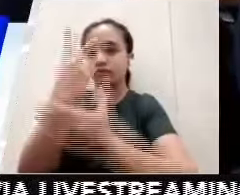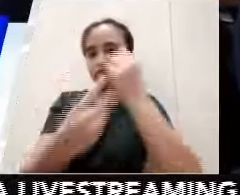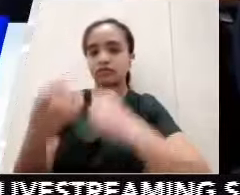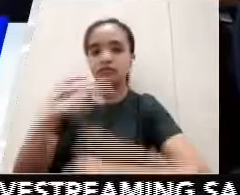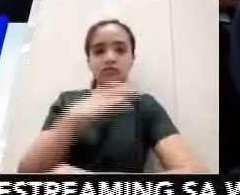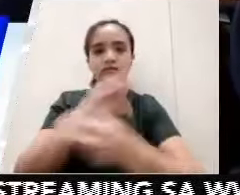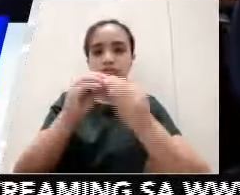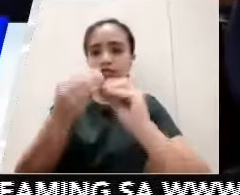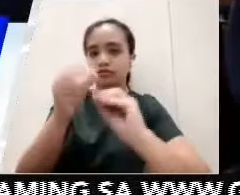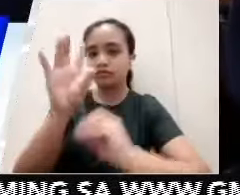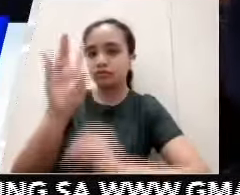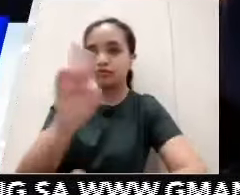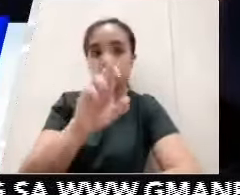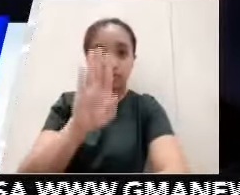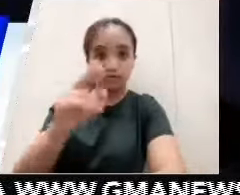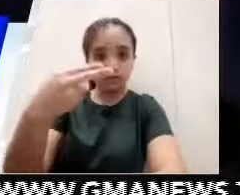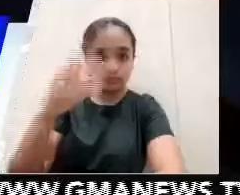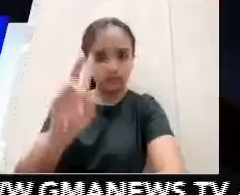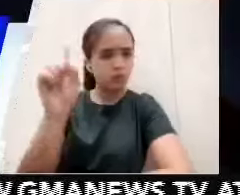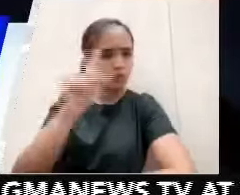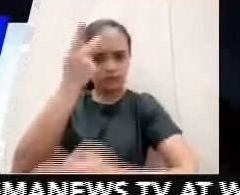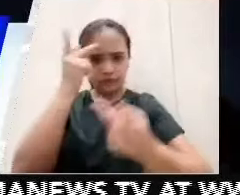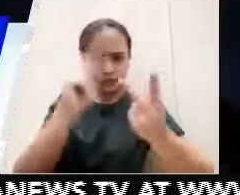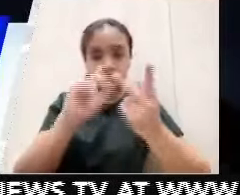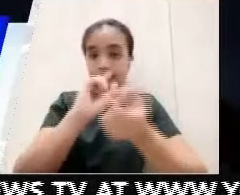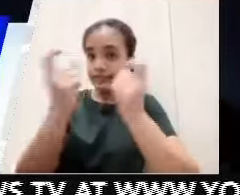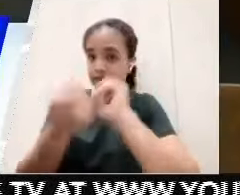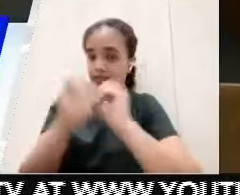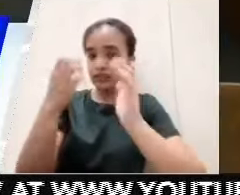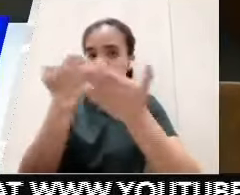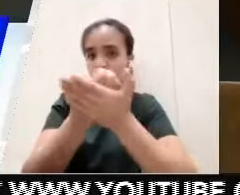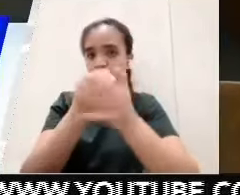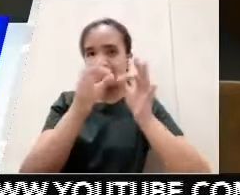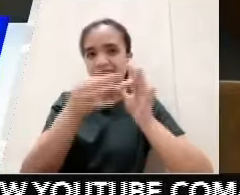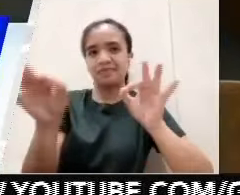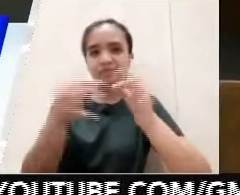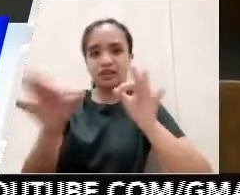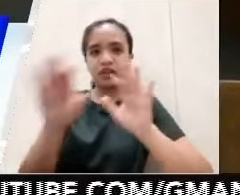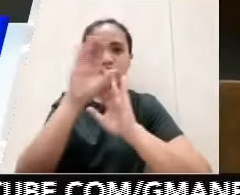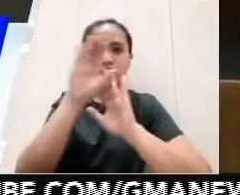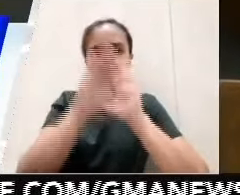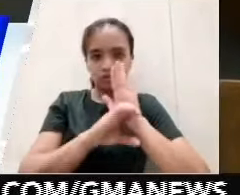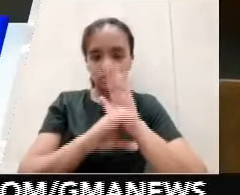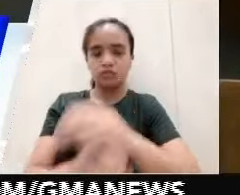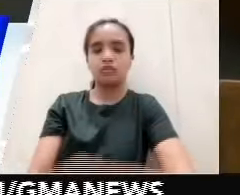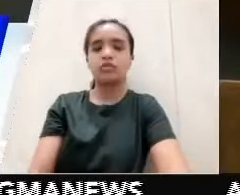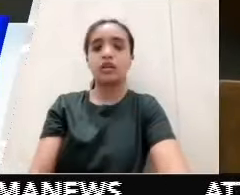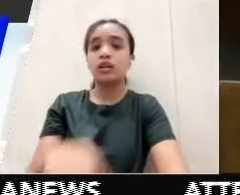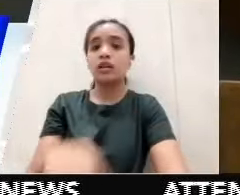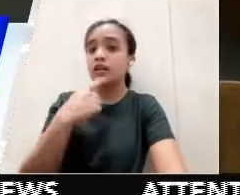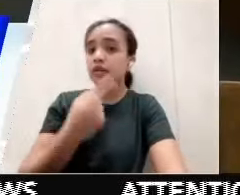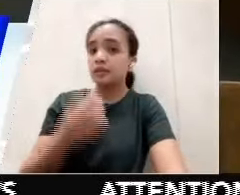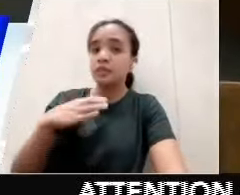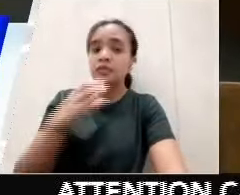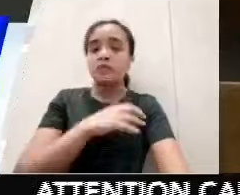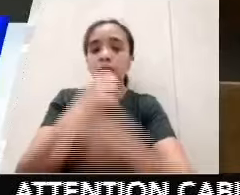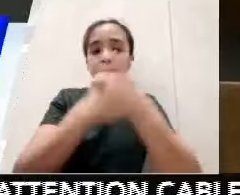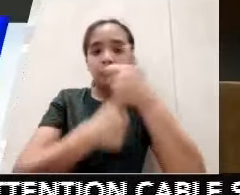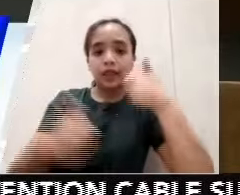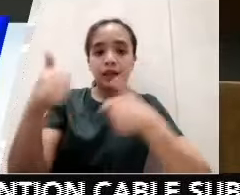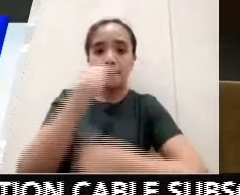7 na layong amyendahan ng economic ng kus ayon kay house Senior deputy speaker representative Don